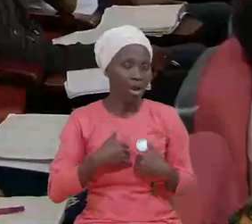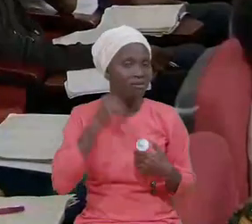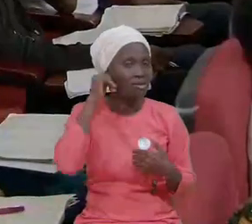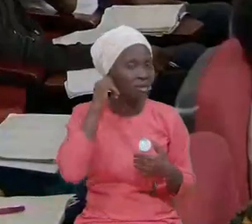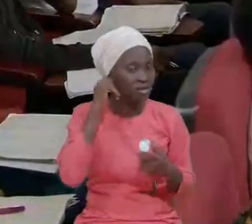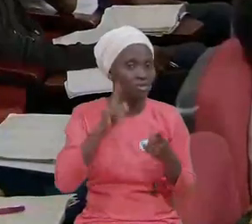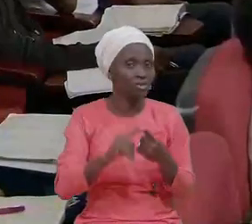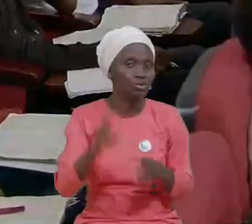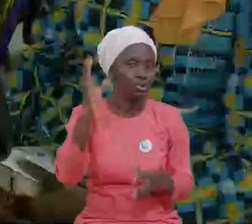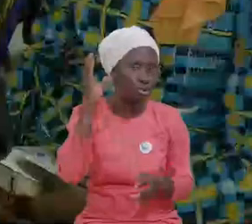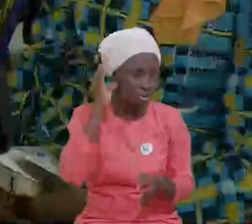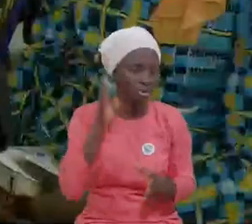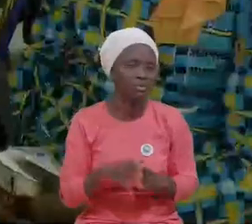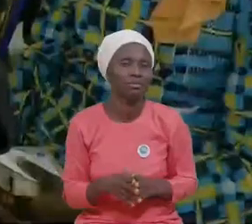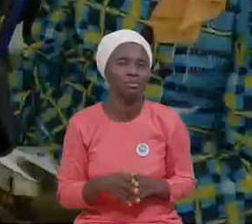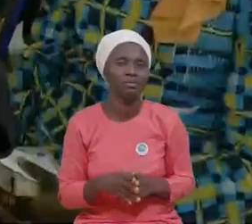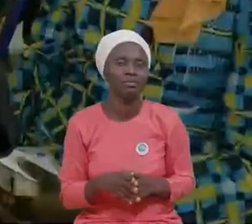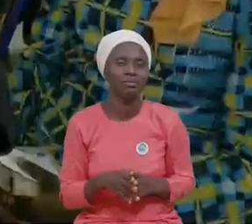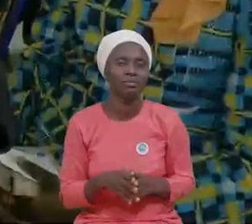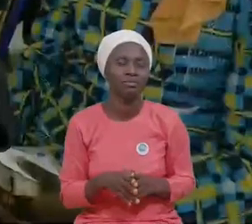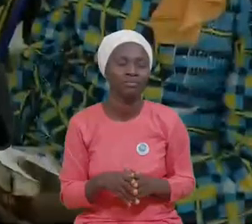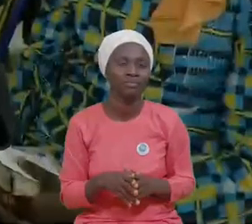J'ai des oreilles pour entendre.